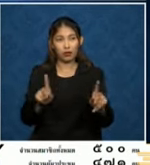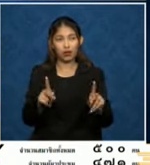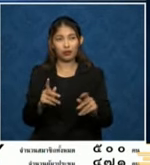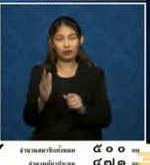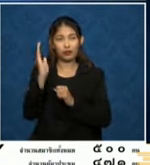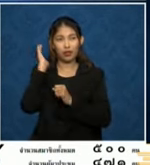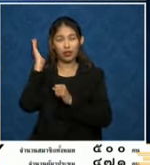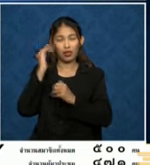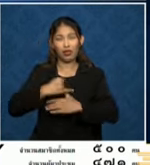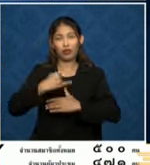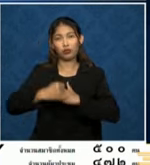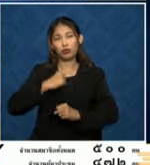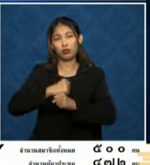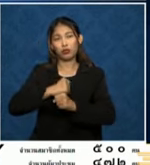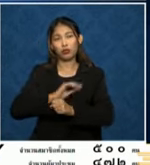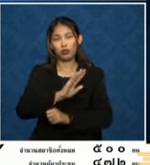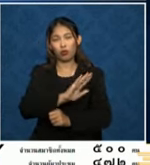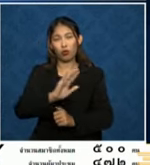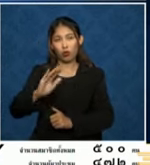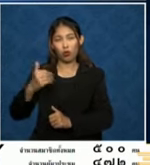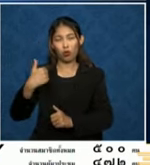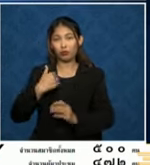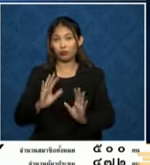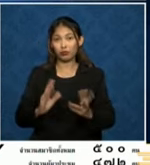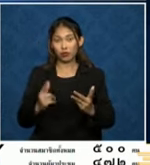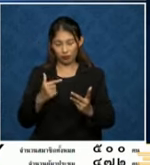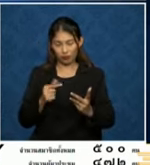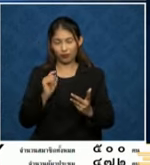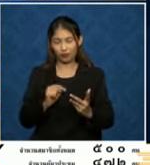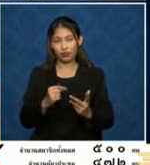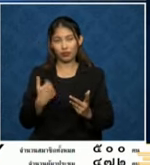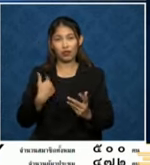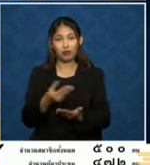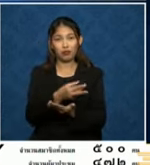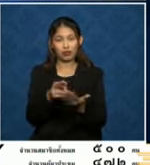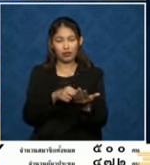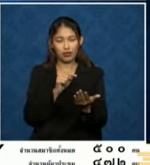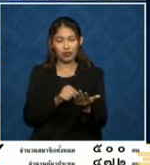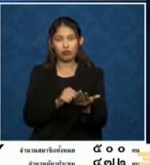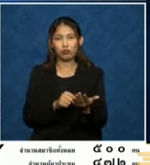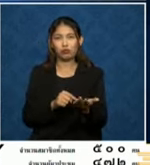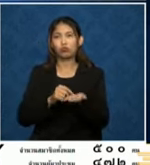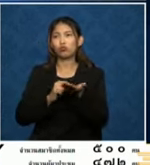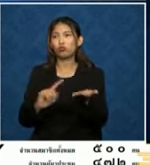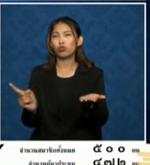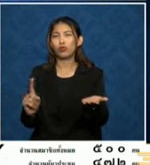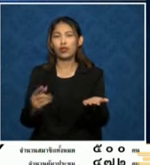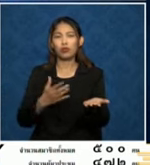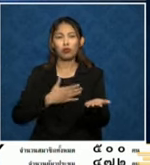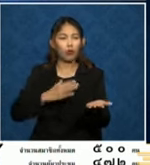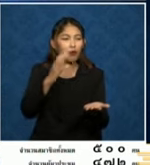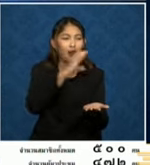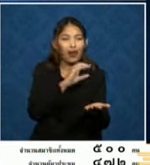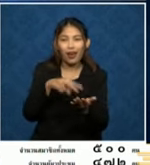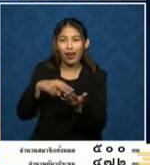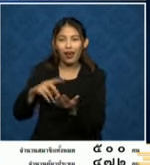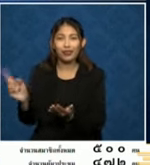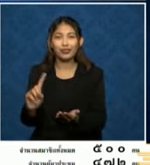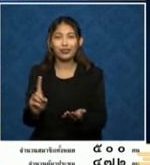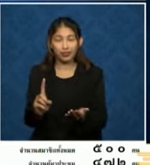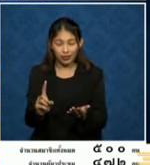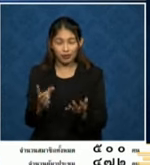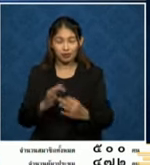สิ้นสุดภารกิจแล้วก็สายตัวไปรายงานการศึกษาฉบับนี้อยู่ที่ไหนครับผมหาอ่านได้ที่ไหนบ้างครับ